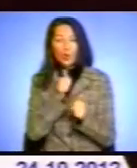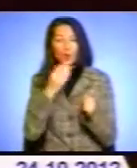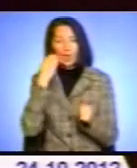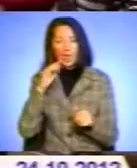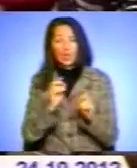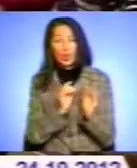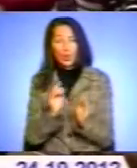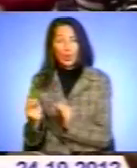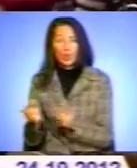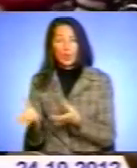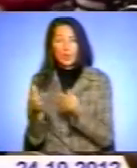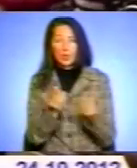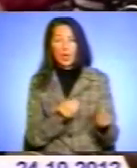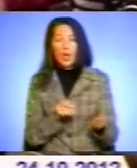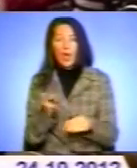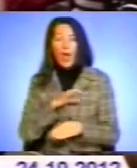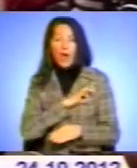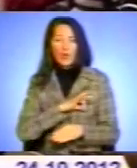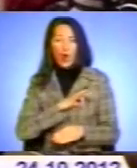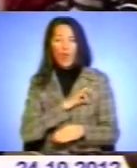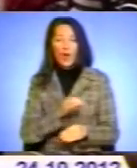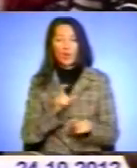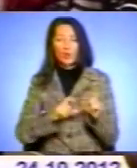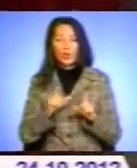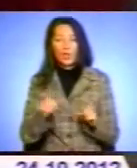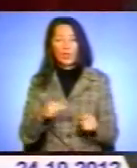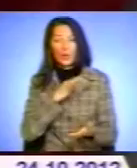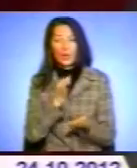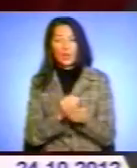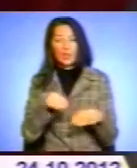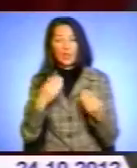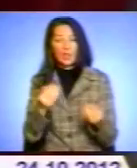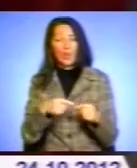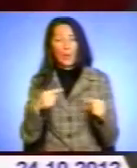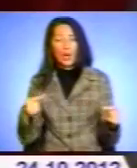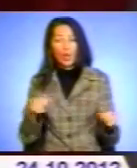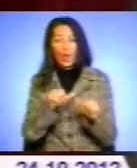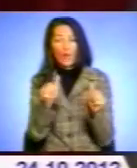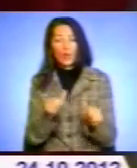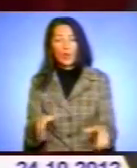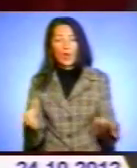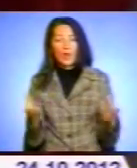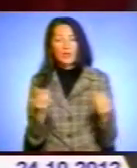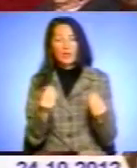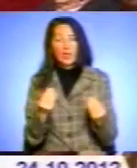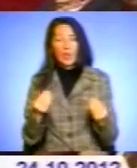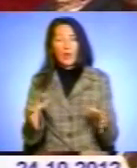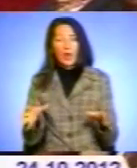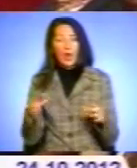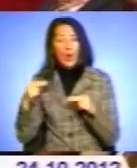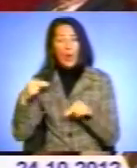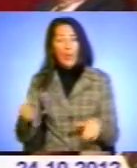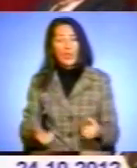сприяє вихованню в студентів відповідальності за надане їм майно. Формує взаємопідтримку і взаєморозуміння між студентами.